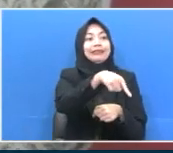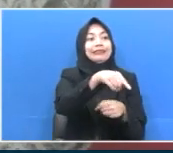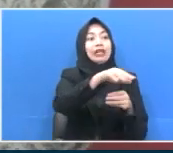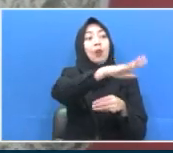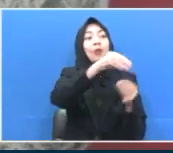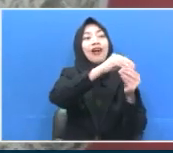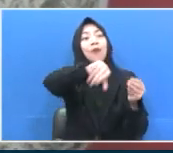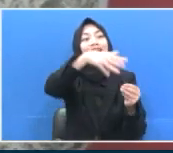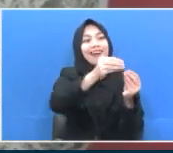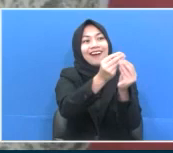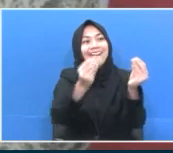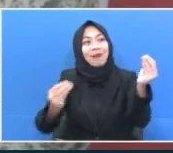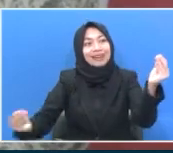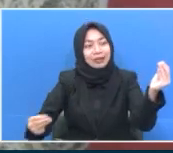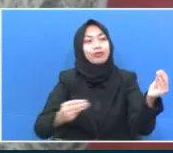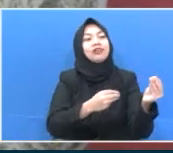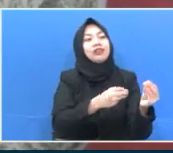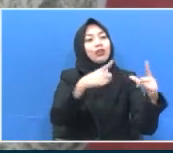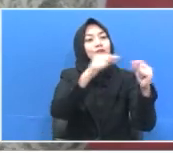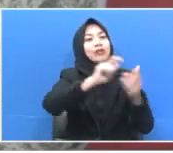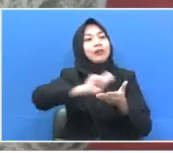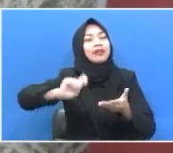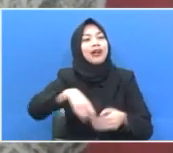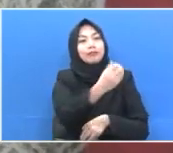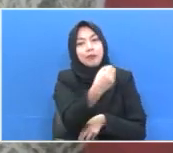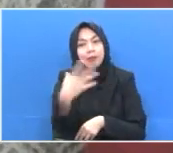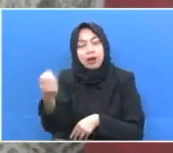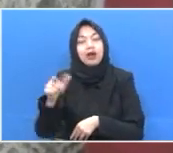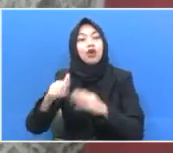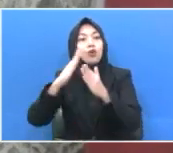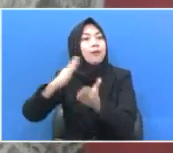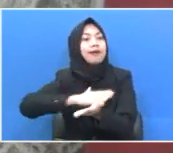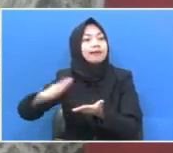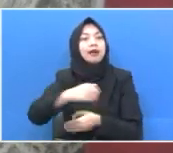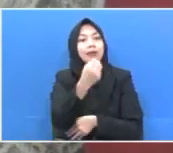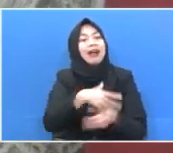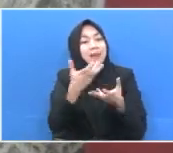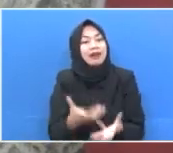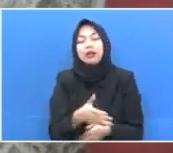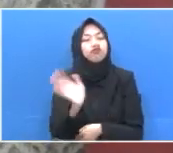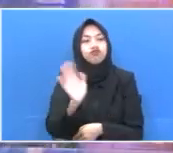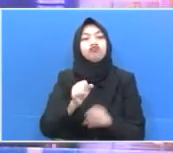ahli waris dan semua yang terlibat di sana masyarakat tadi tidak keberatan bahwa rumah tersebut akan melakukan pembongkaran pada hari ini